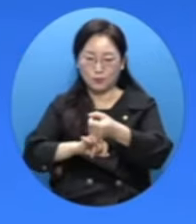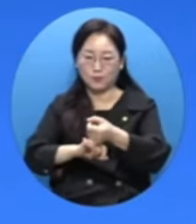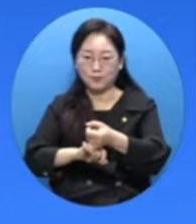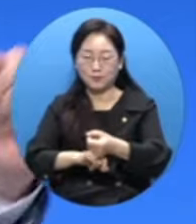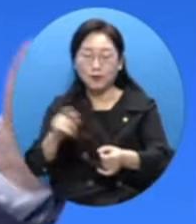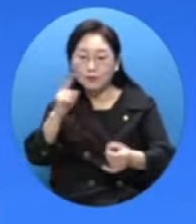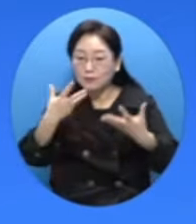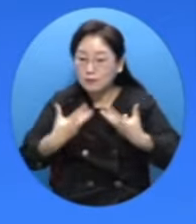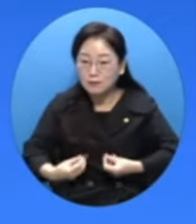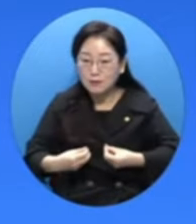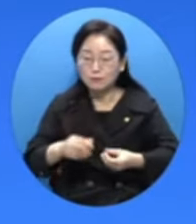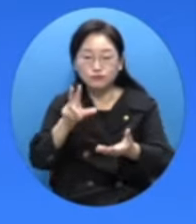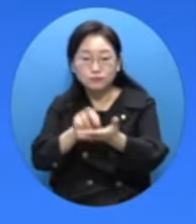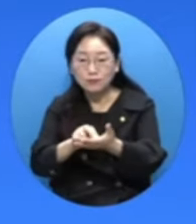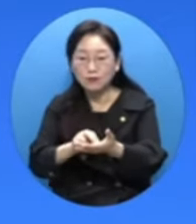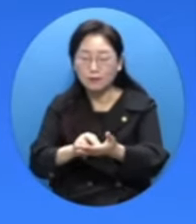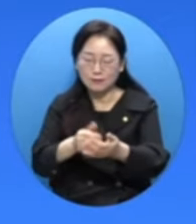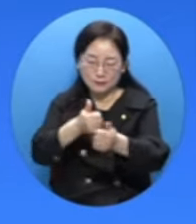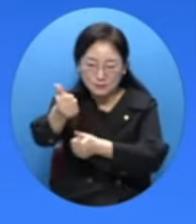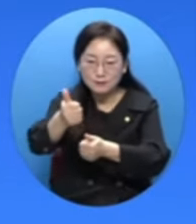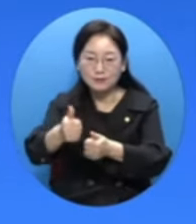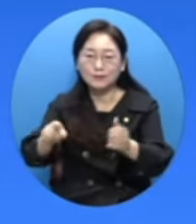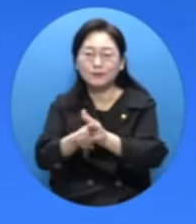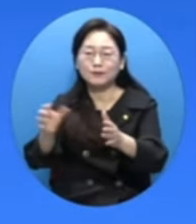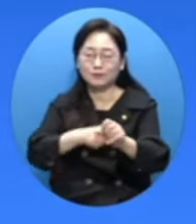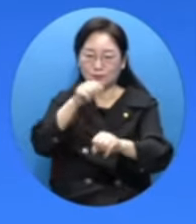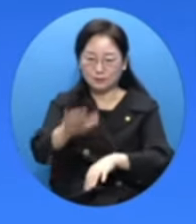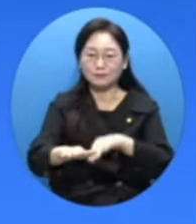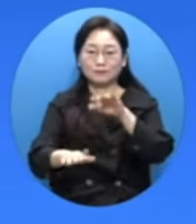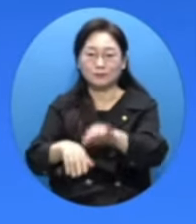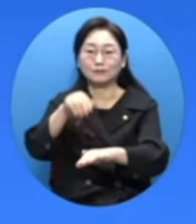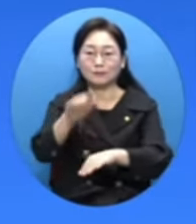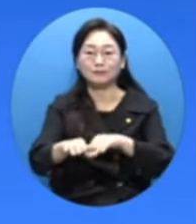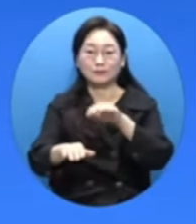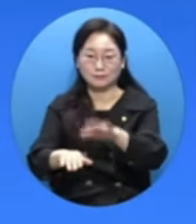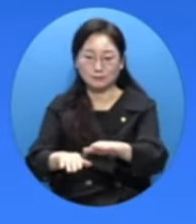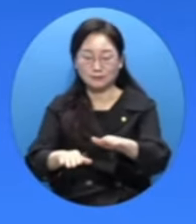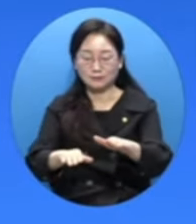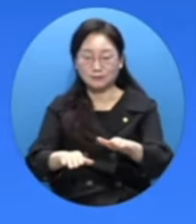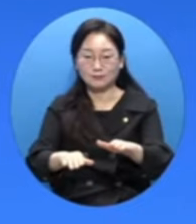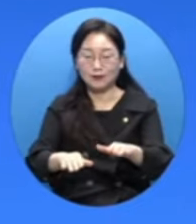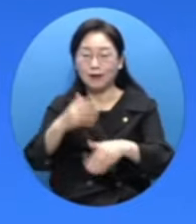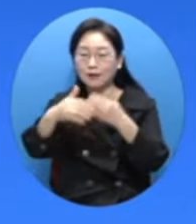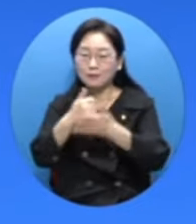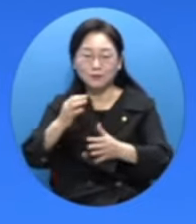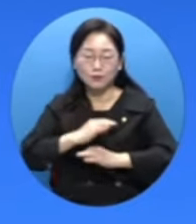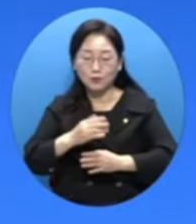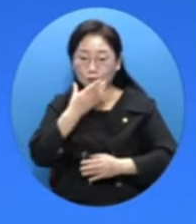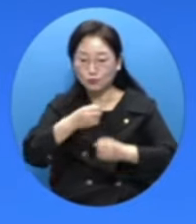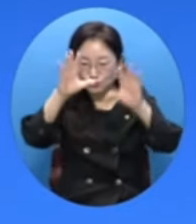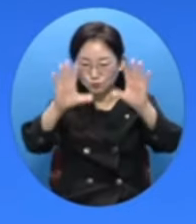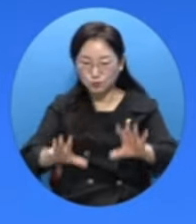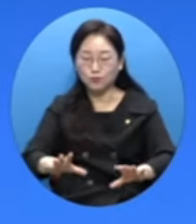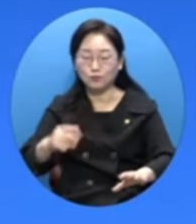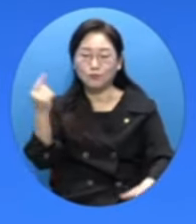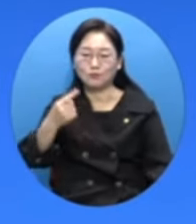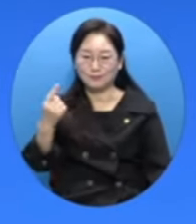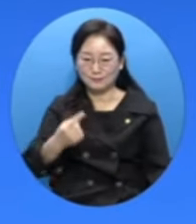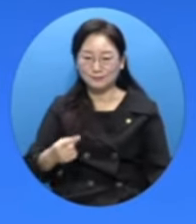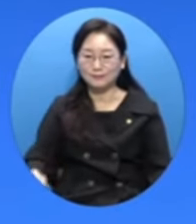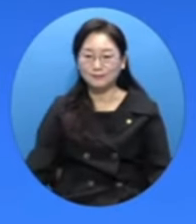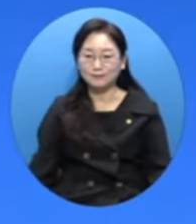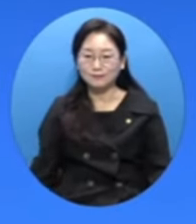어떤 절망도 어떤 문제도 이겨내고 믿음으로 전진 또 전진 또 전진할 때 하나님의 놀라운 축복이 우리 모두에게 임하게 될